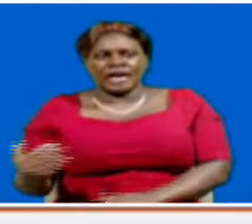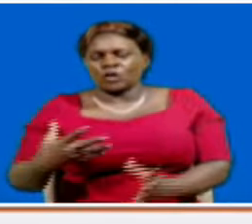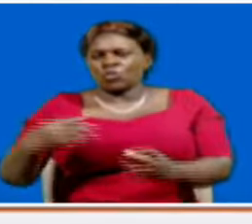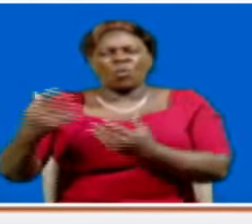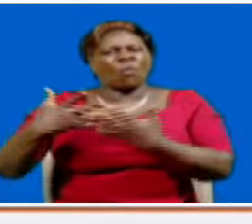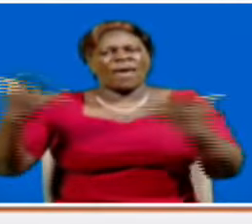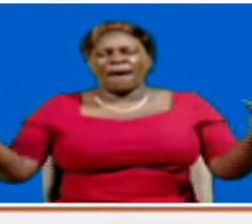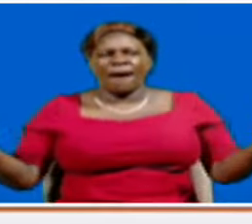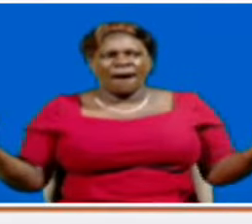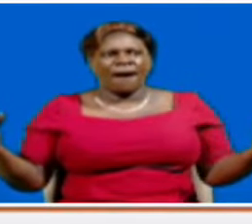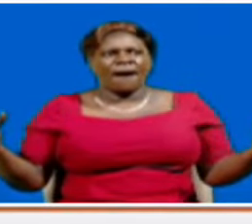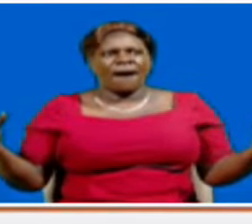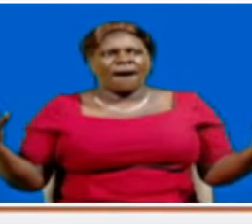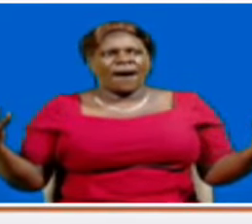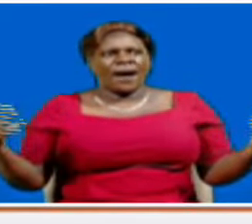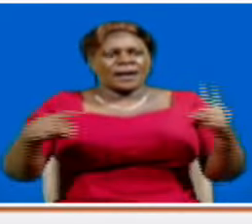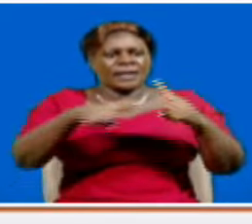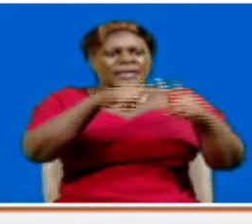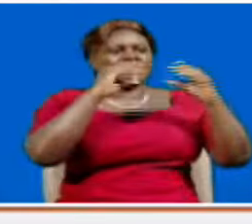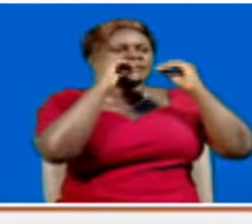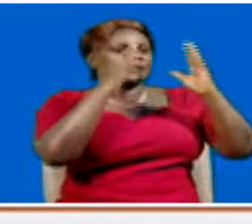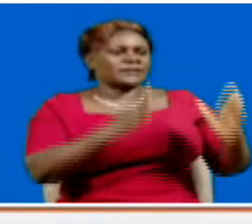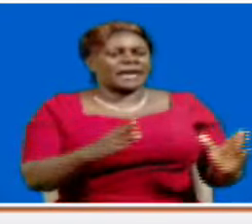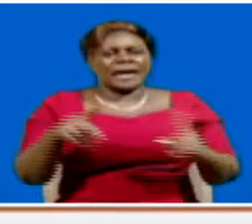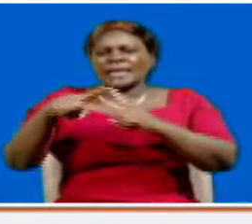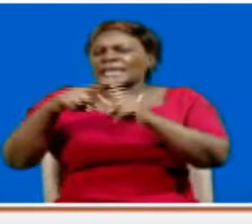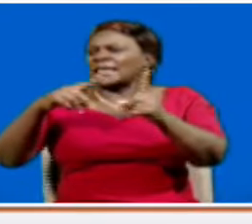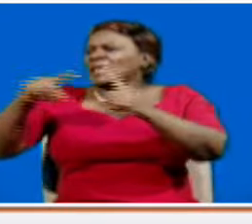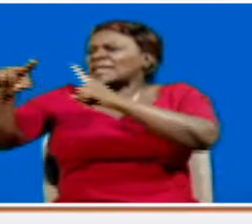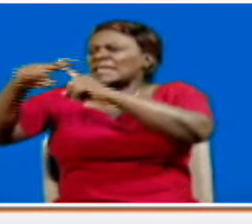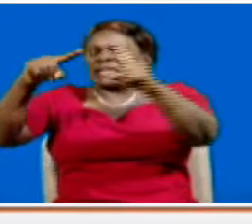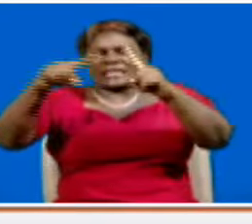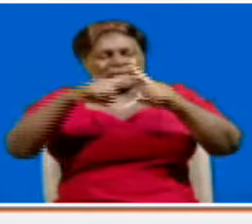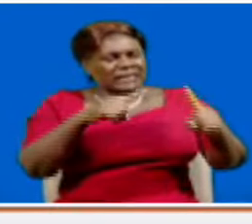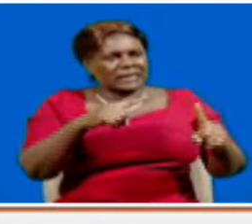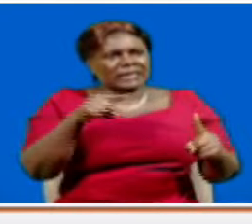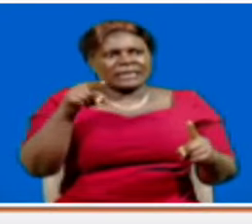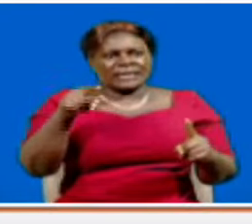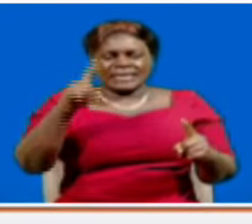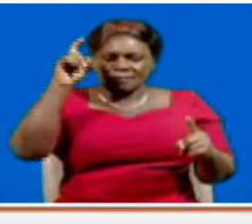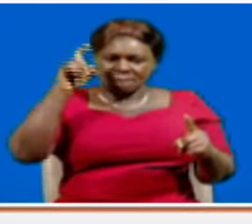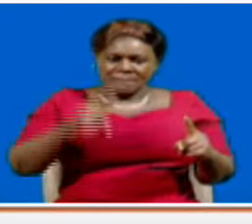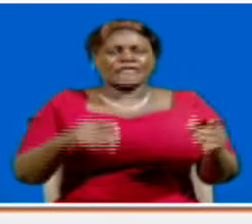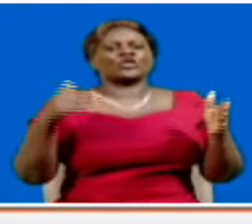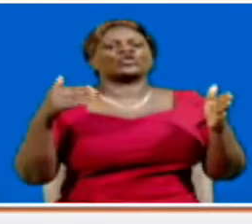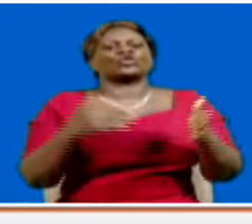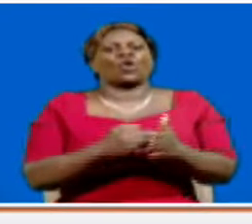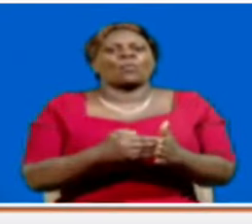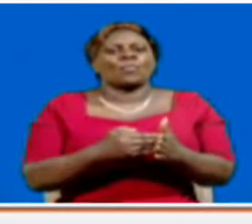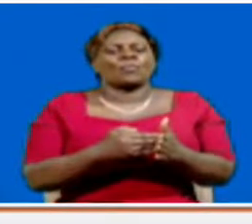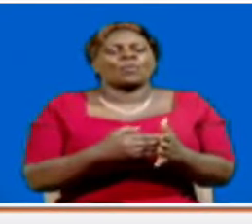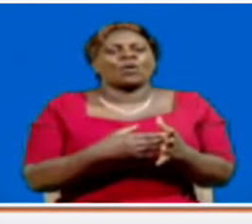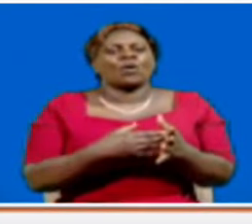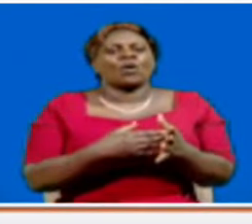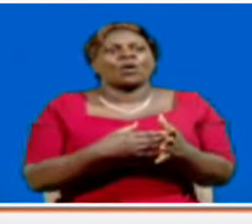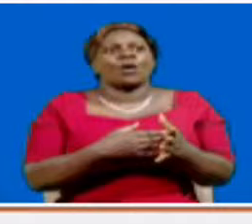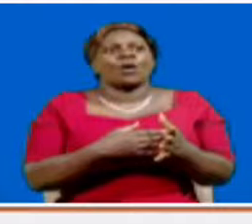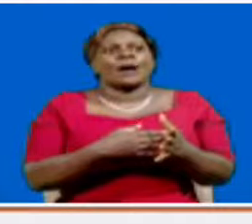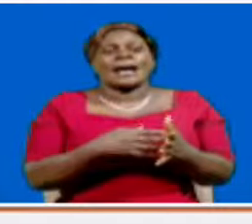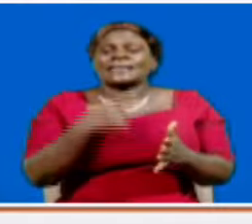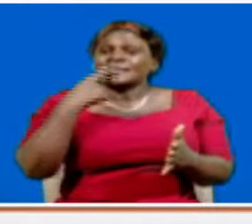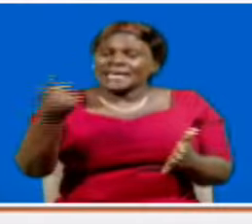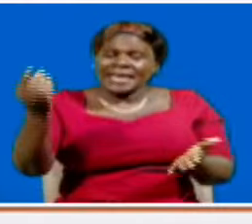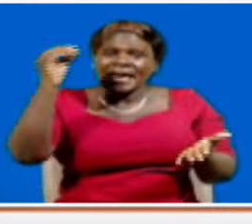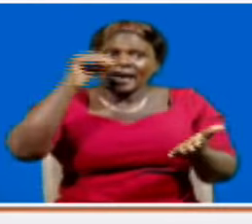wapi. Mara wanaua mwalimu, mara wanaua nane. Hiyo lineup lazima tukate. Na wacha